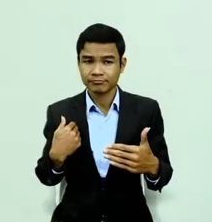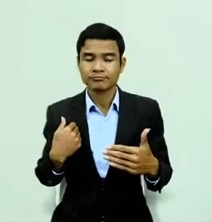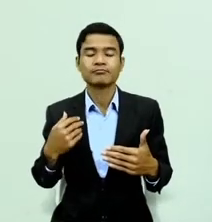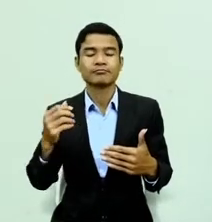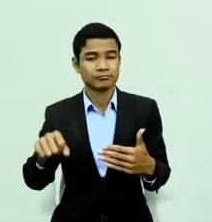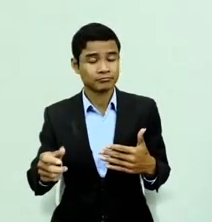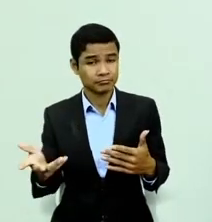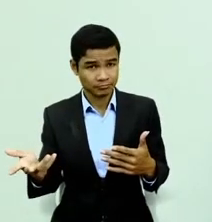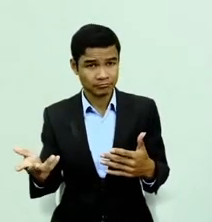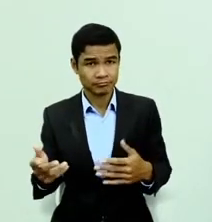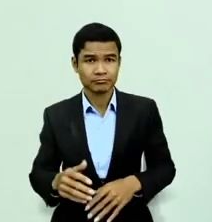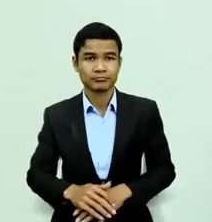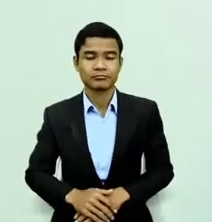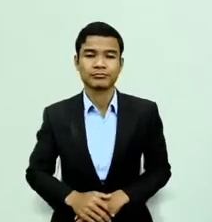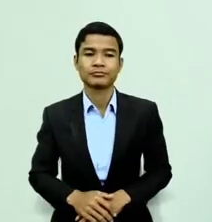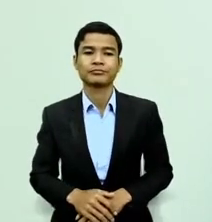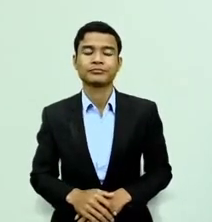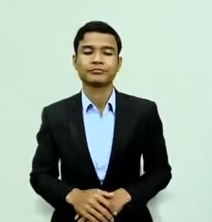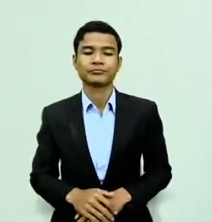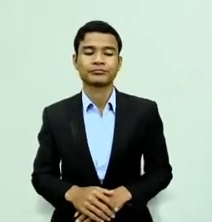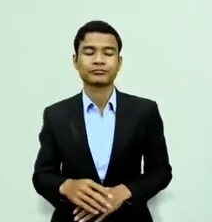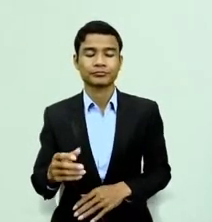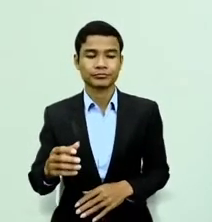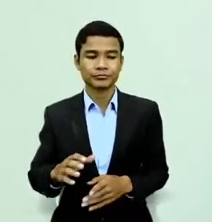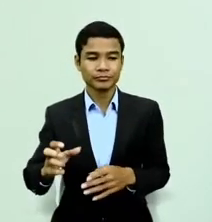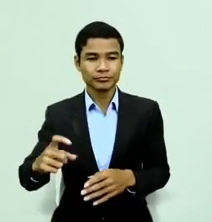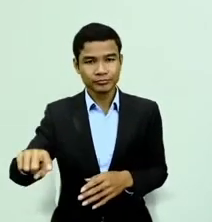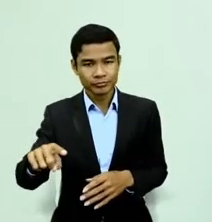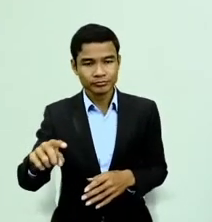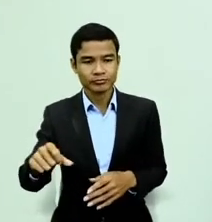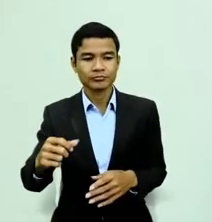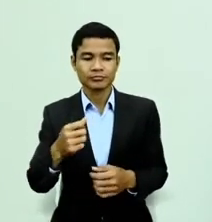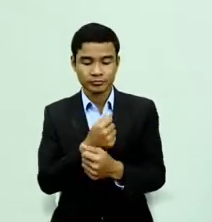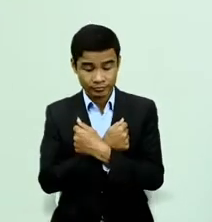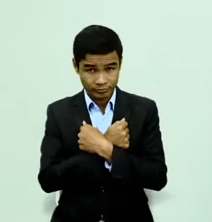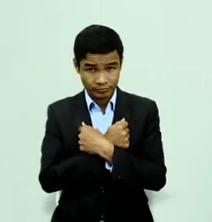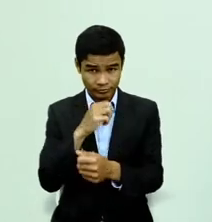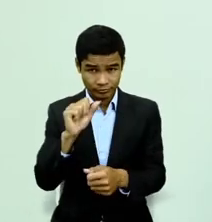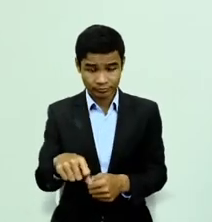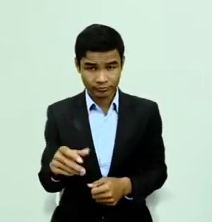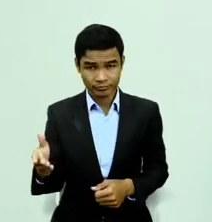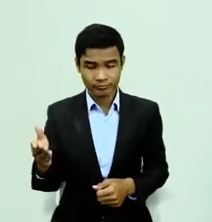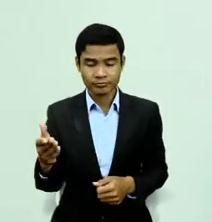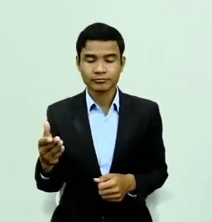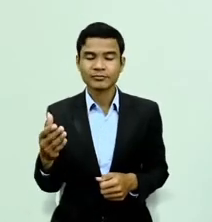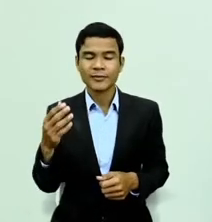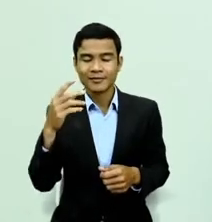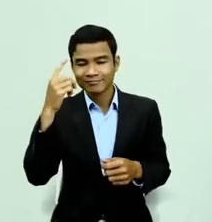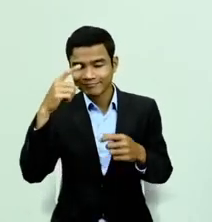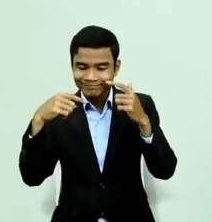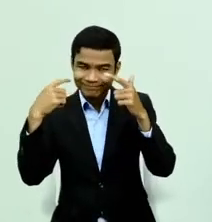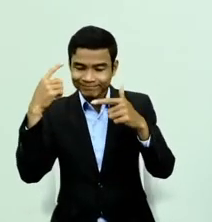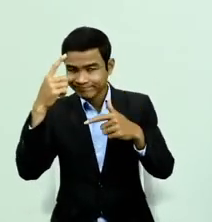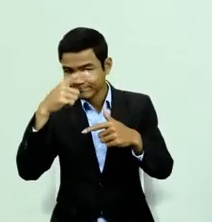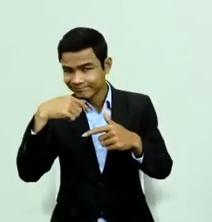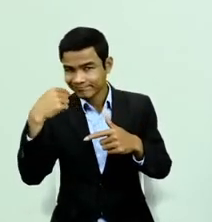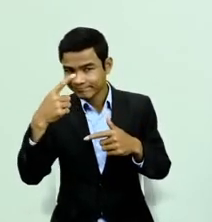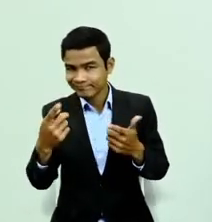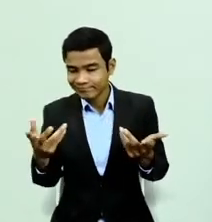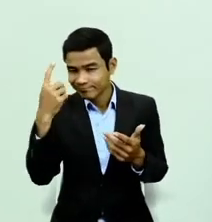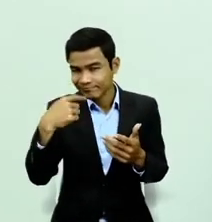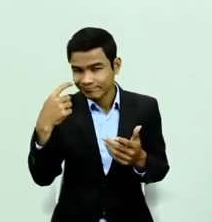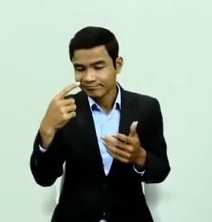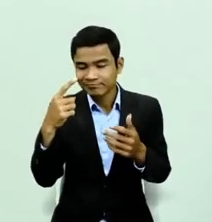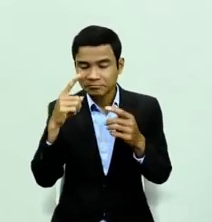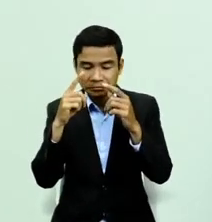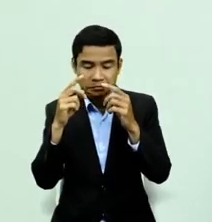Chà. Chà, bộ quạt sẽ lánh khá nế á. Chà, mơ tập mô bộ quạt ạ, quạt chạp đáy khá nế, quạt